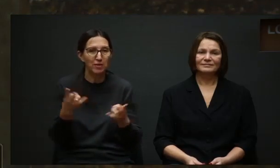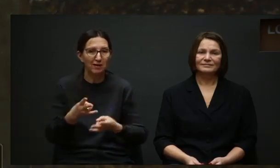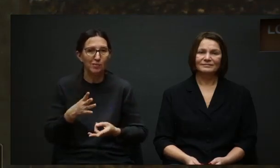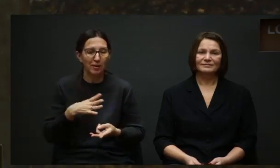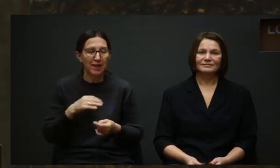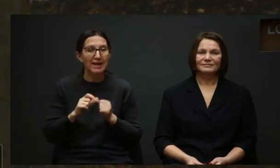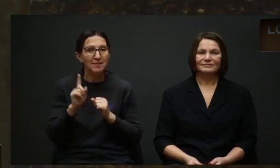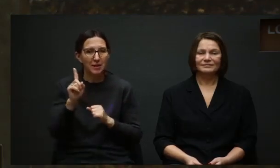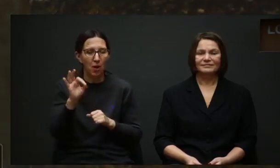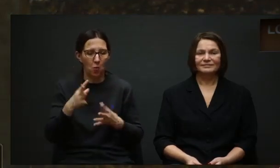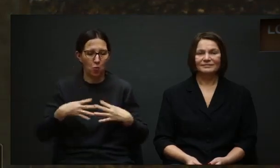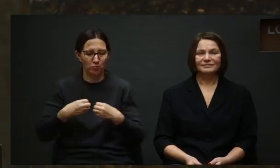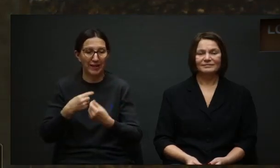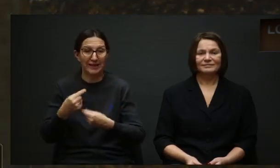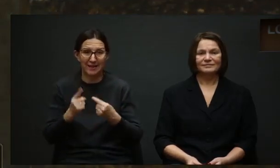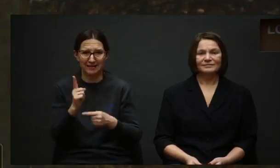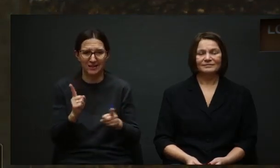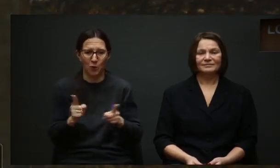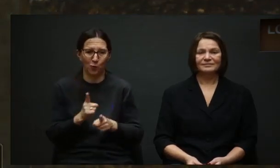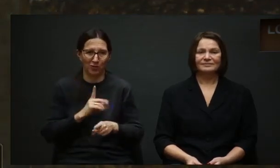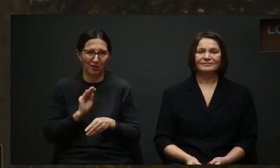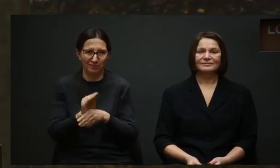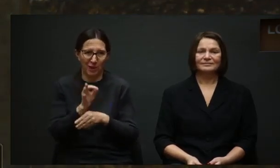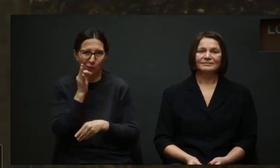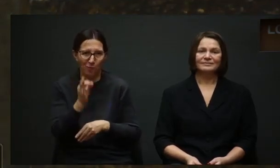тут, кстати, о династии два слова добавлю.